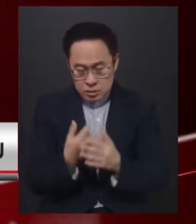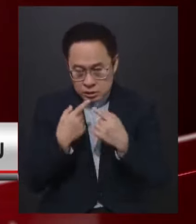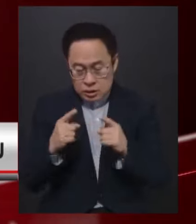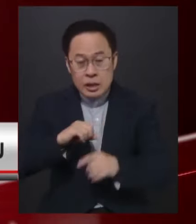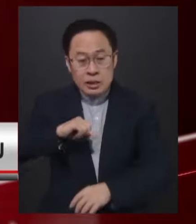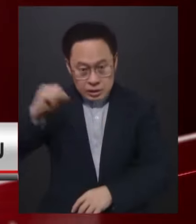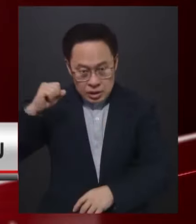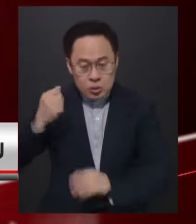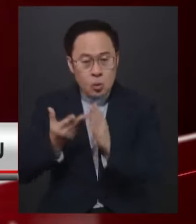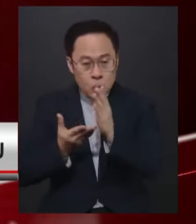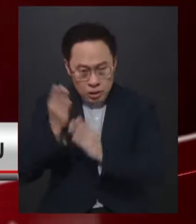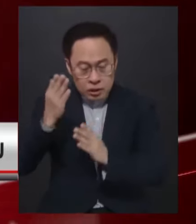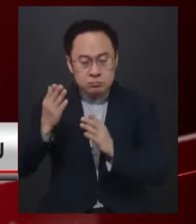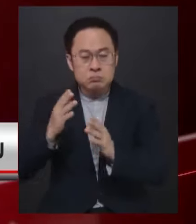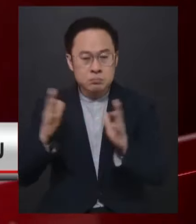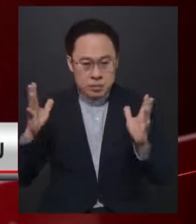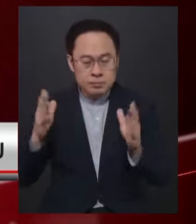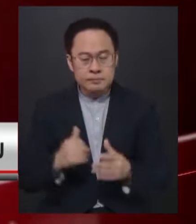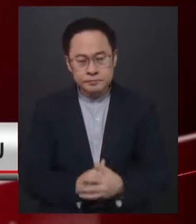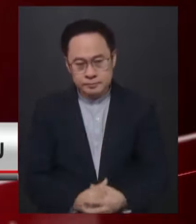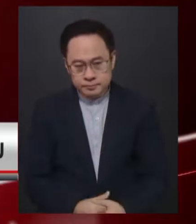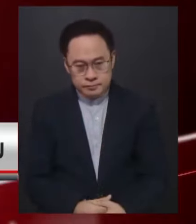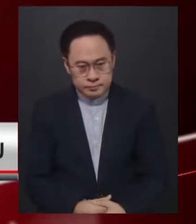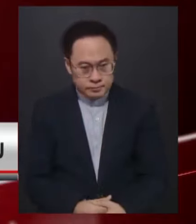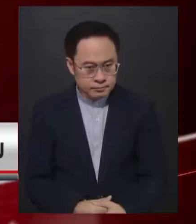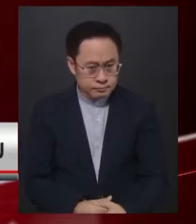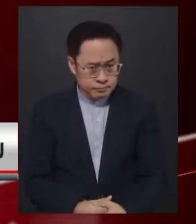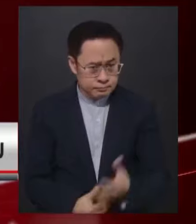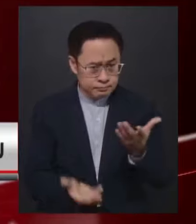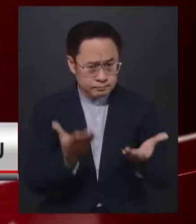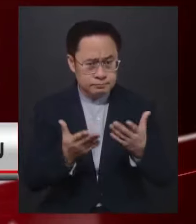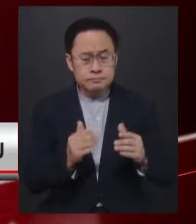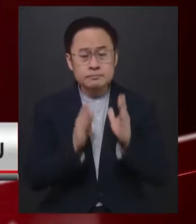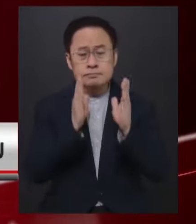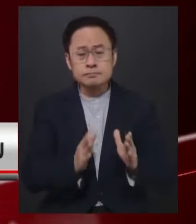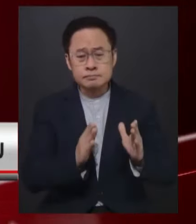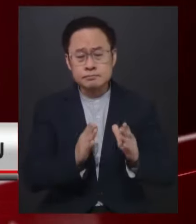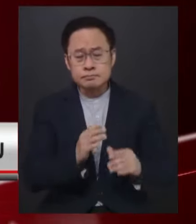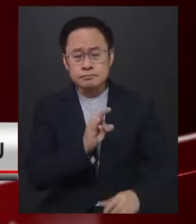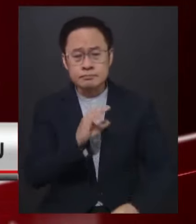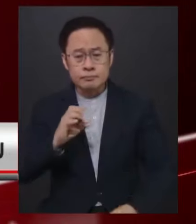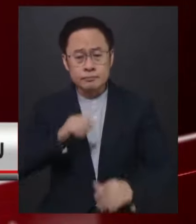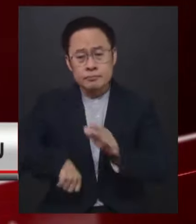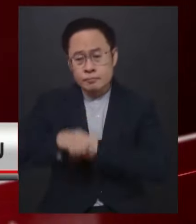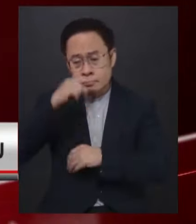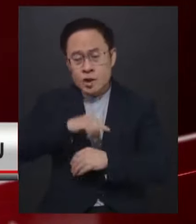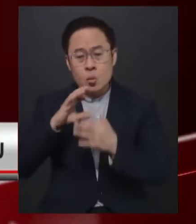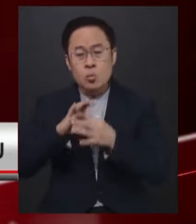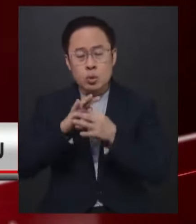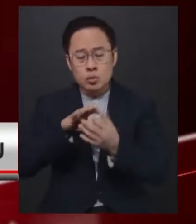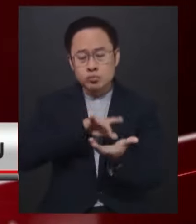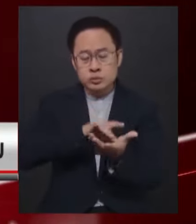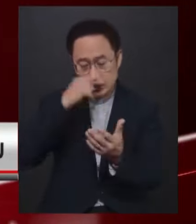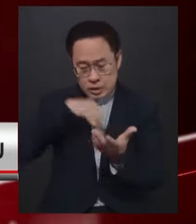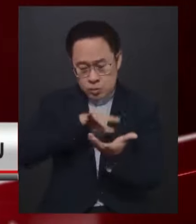ดนะคะคุณผู้ชมยังไงก็ตามแฟนๆทีมชาติไทยของเราเนี่ยก็เป็นห่วงกันเพราะว่าเราบินไปแข่งขันครั้งนี้อย่างที่เรารายงานกัน